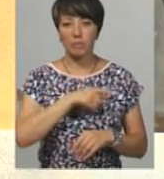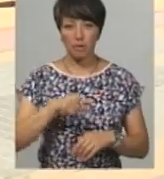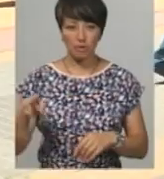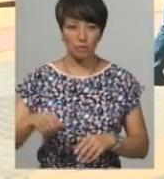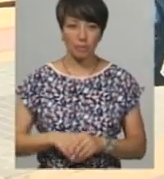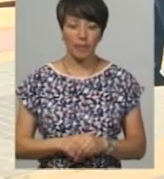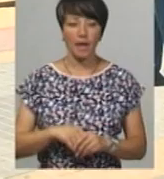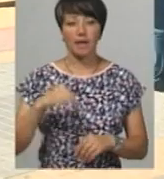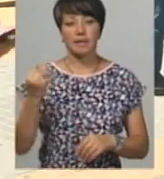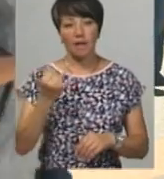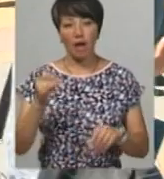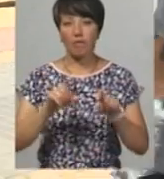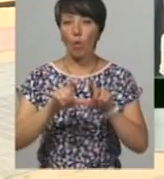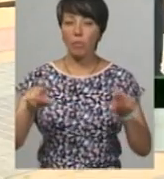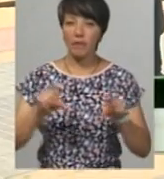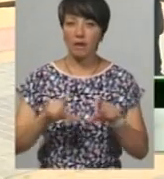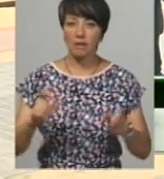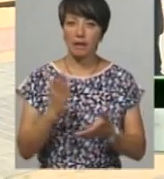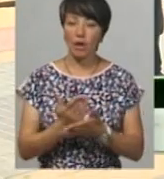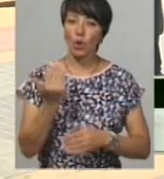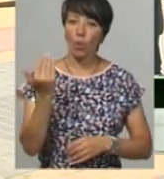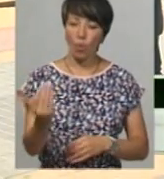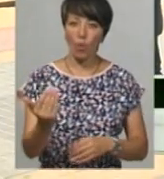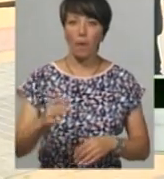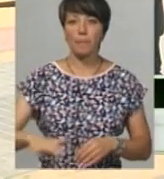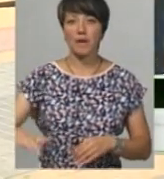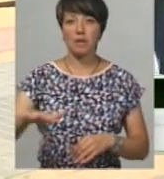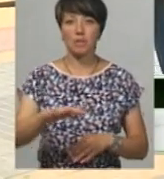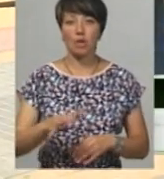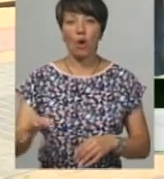Козюк. Цікаві об'єкти є його. Це приміщення